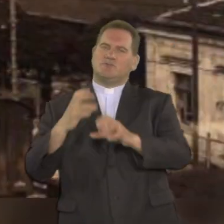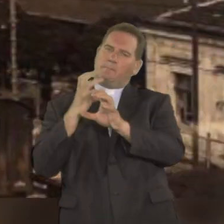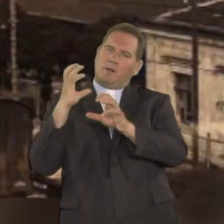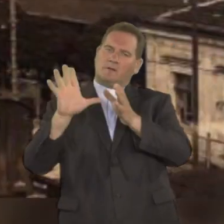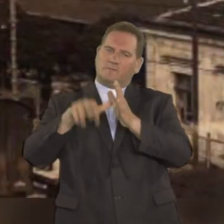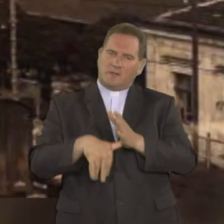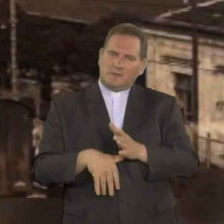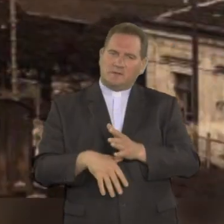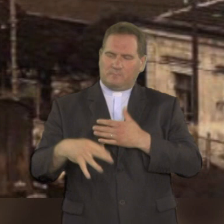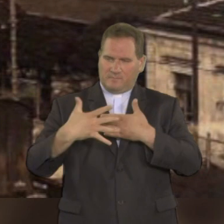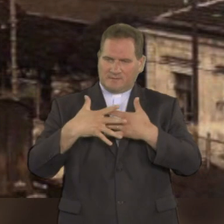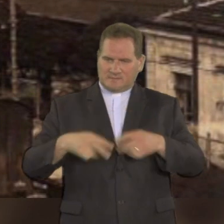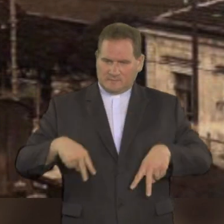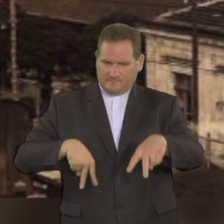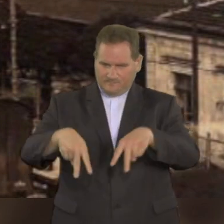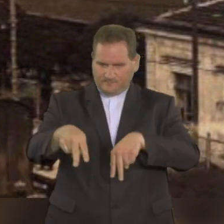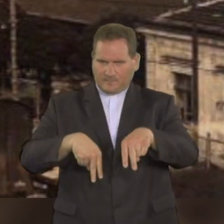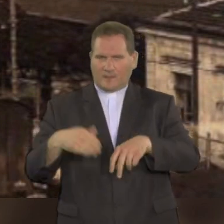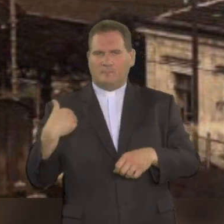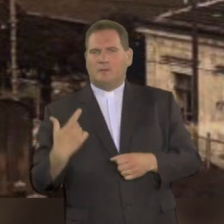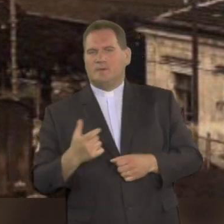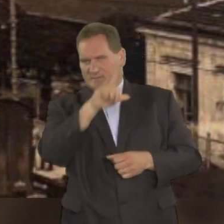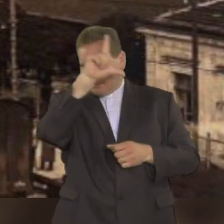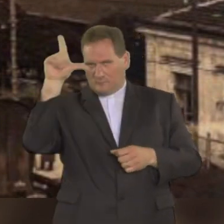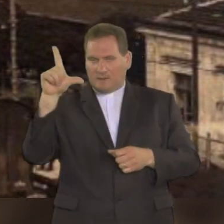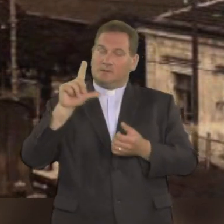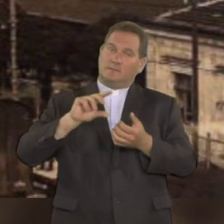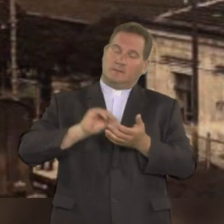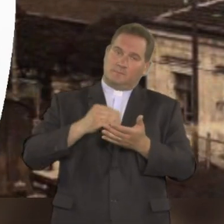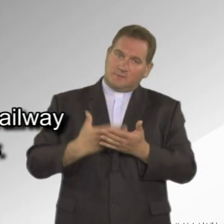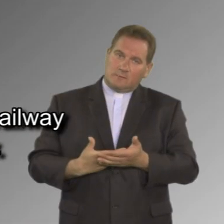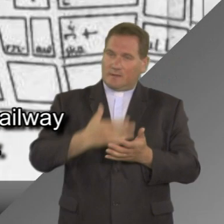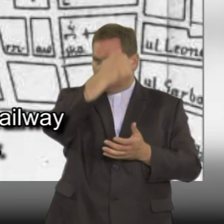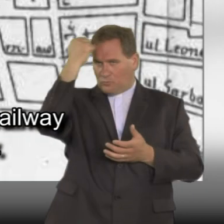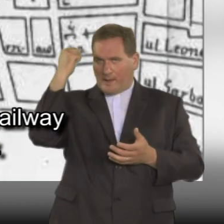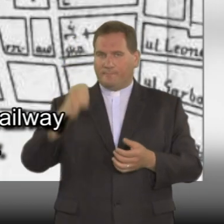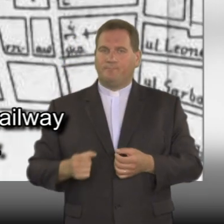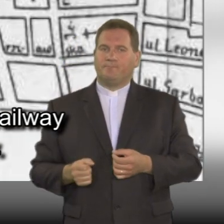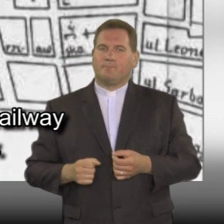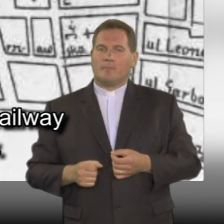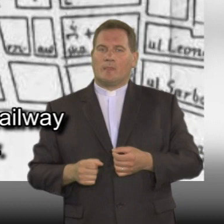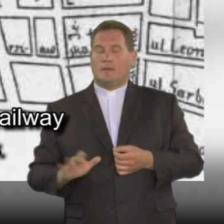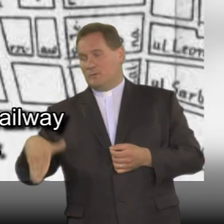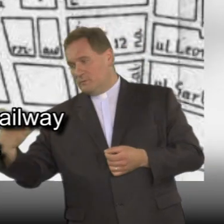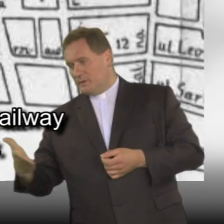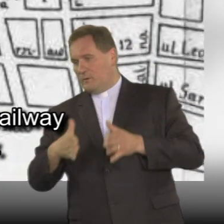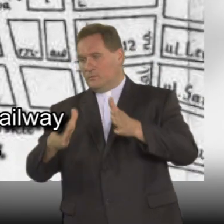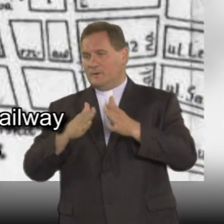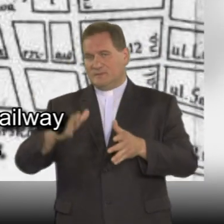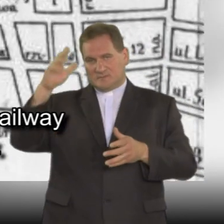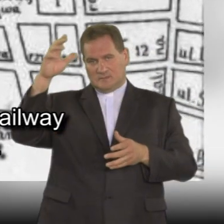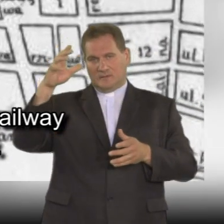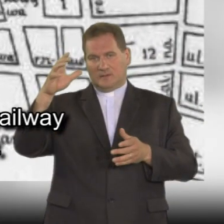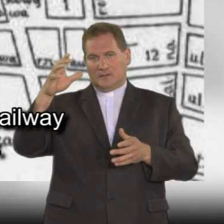torów powstawały liczne zakłady, na przykład huty szkła. Po drugiej stronie ulicy, zwanej zresztą